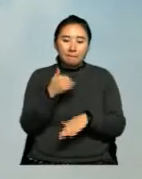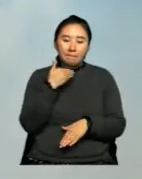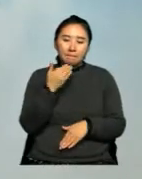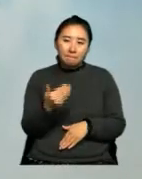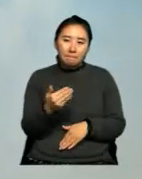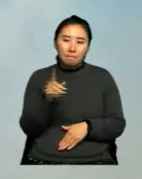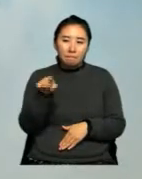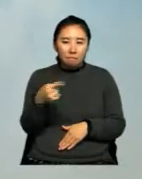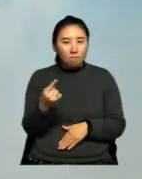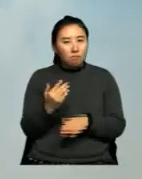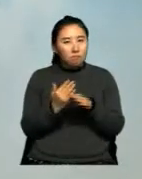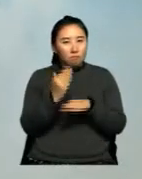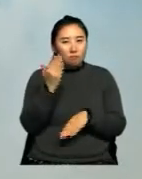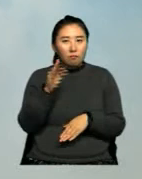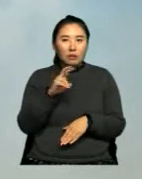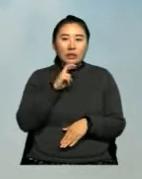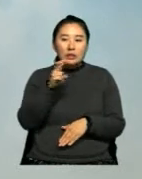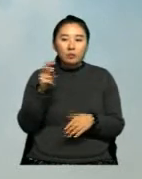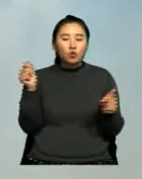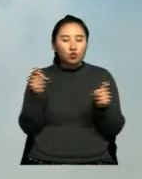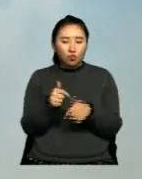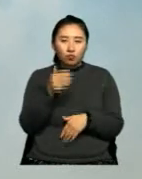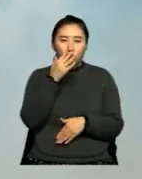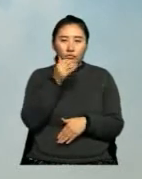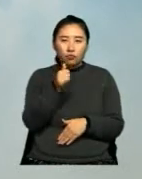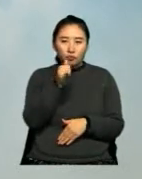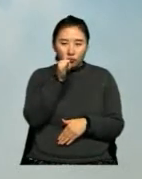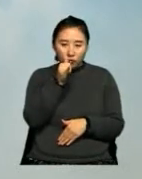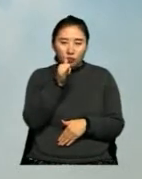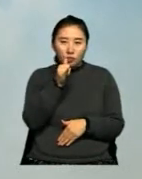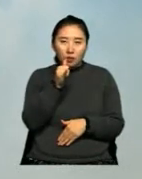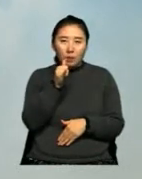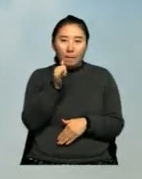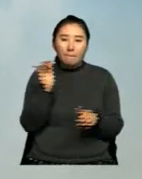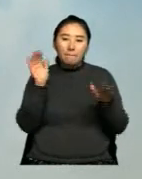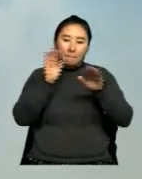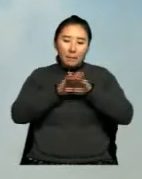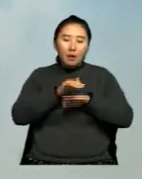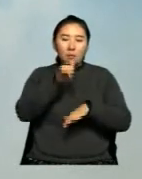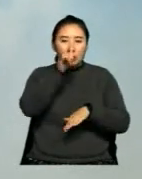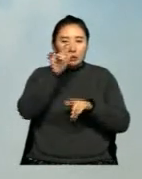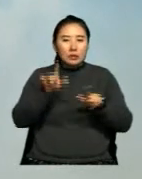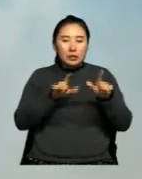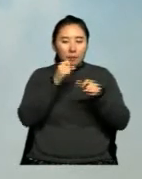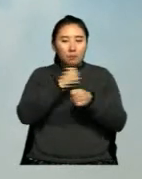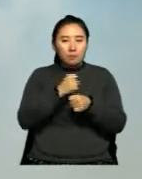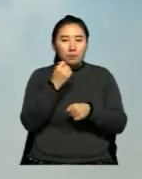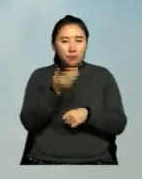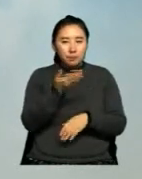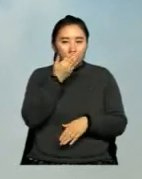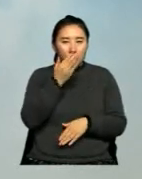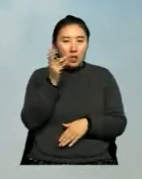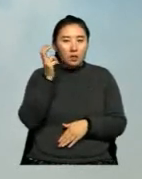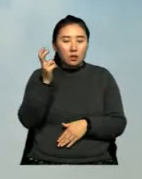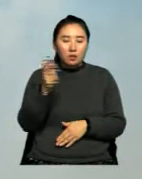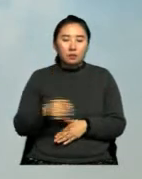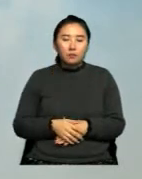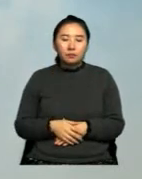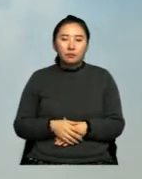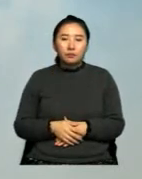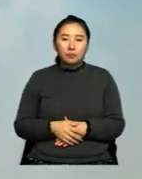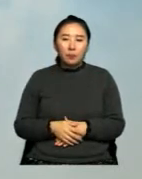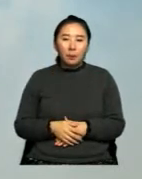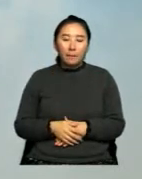백부 정도 걸렸던 것을 20분 때로 단축시키는 저녁이 있는 삶을 마련해줄 수 있을 것이라 판단이 되고 운정신도시